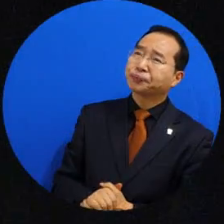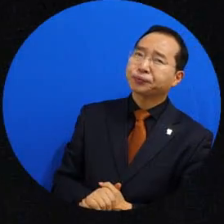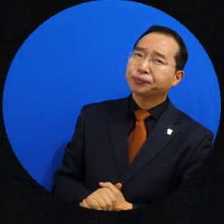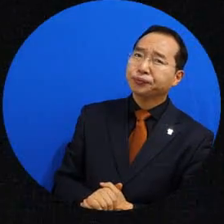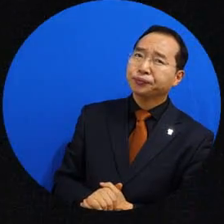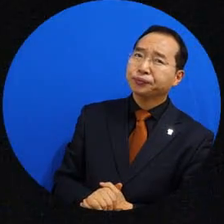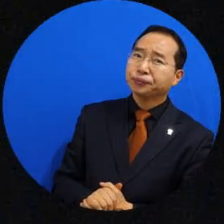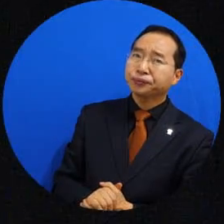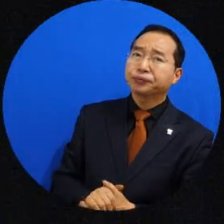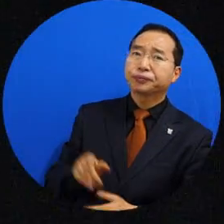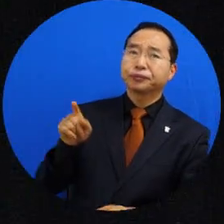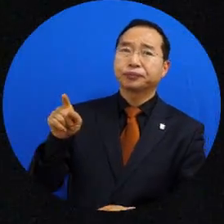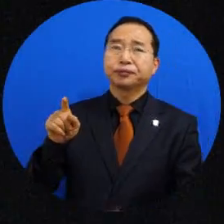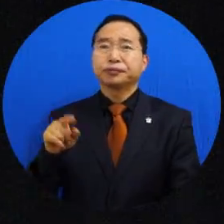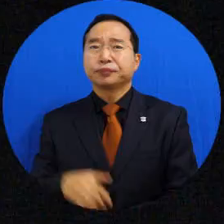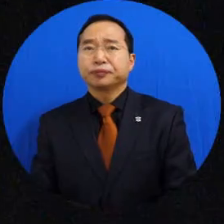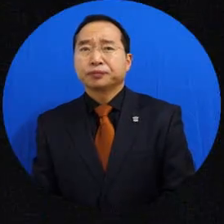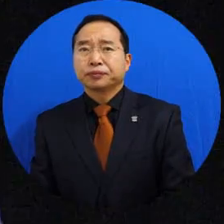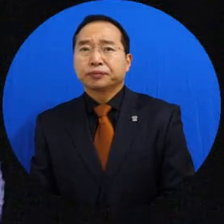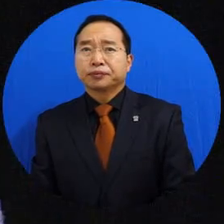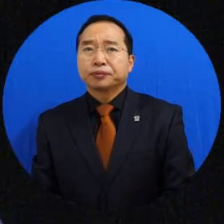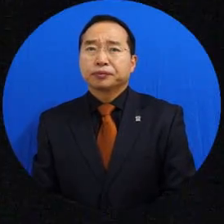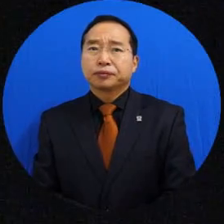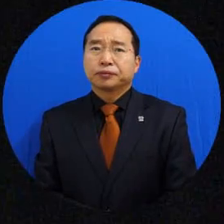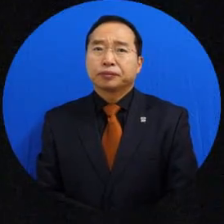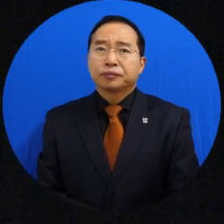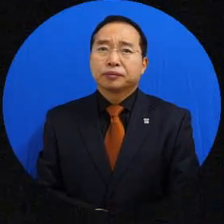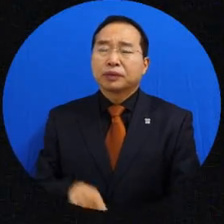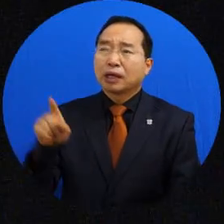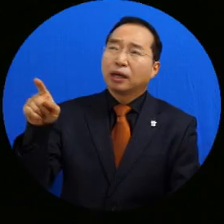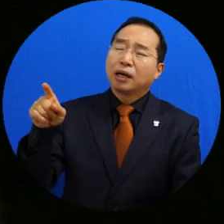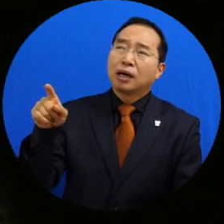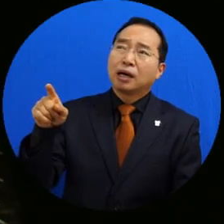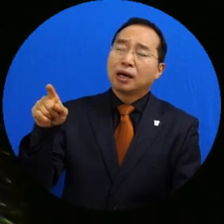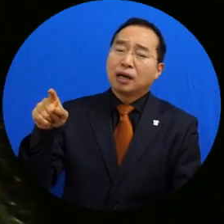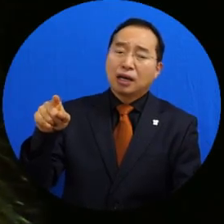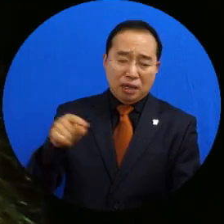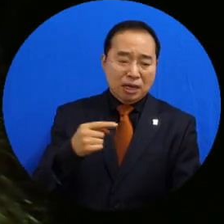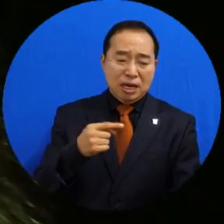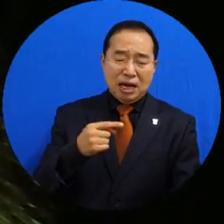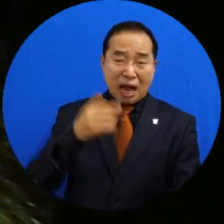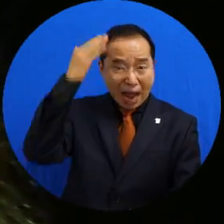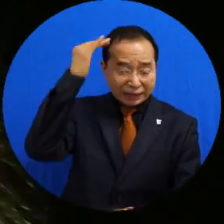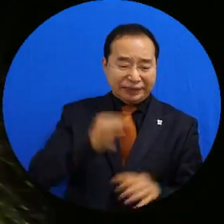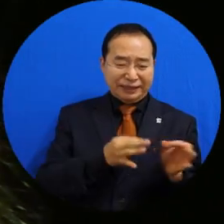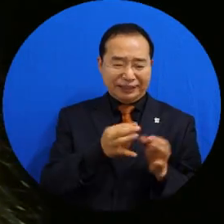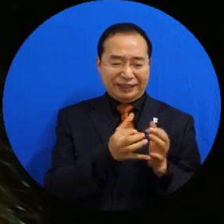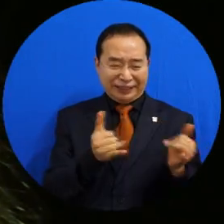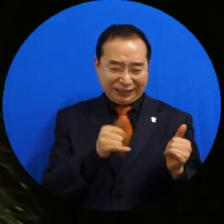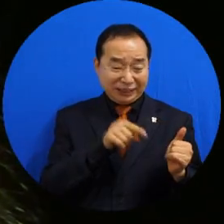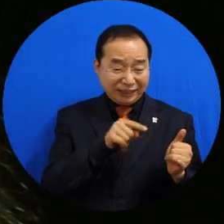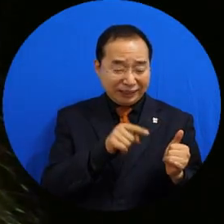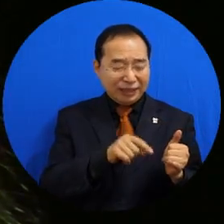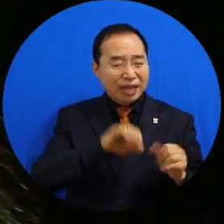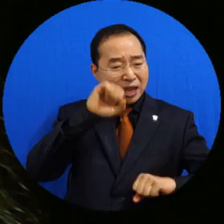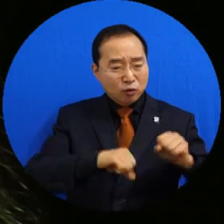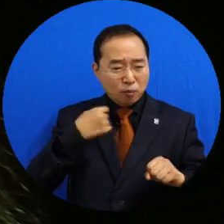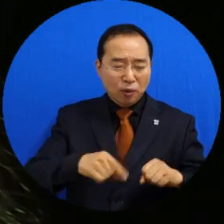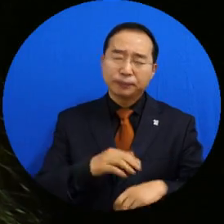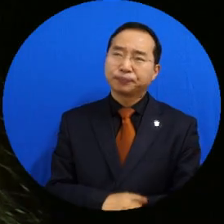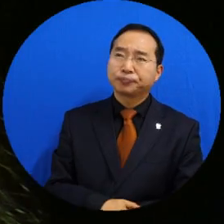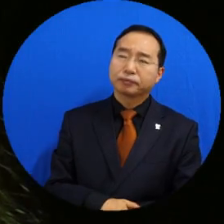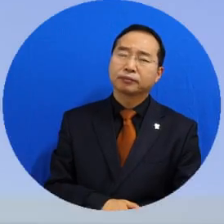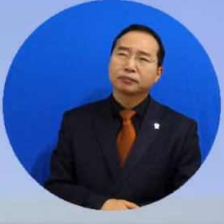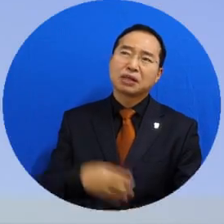레이시스트라고 욕을 하는데 사실상 우리도 굉장히 레이시스트였어요. 한인 상점 주인들이 어떻게 보면